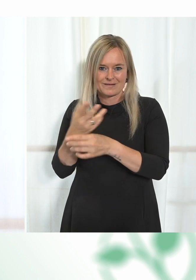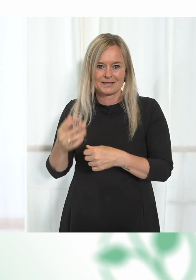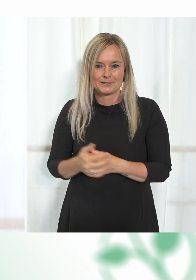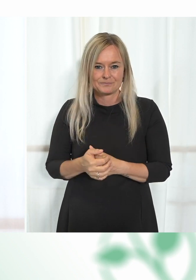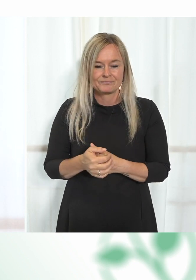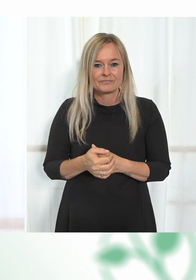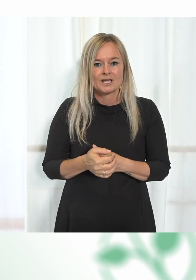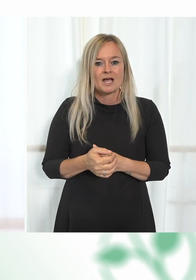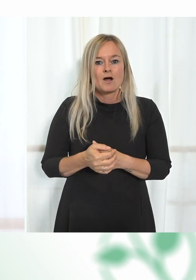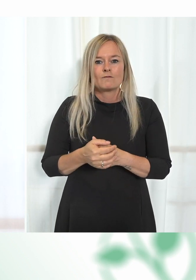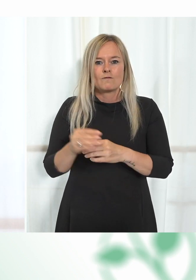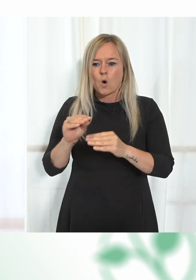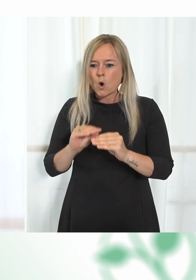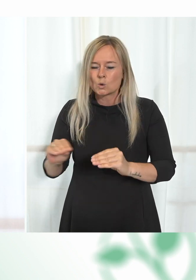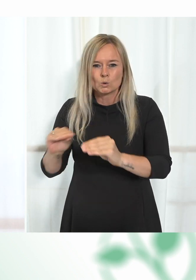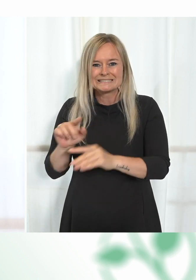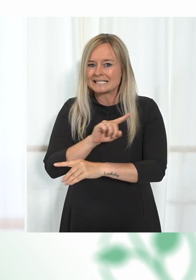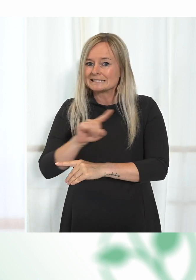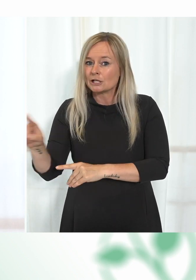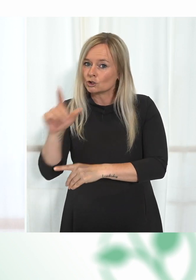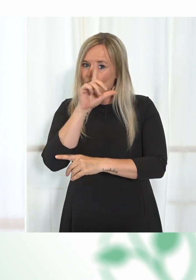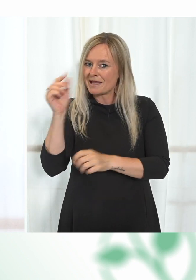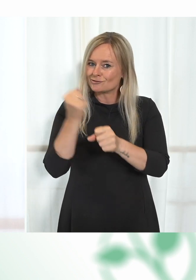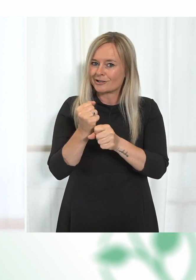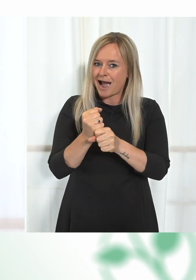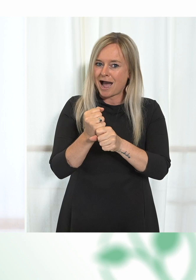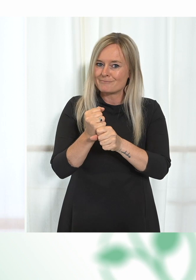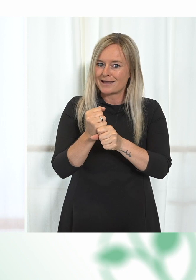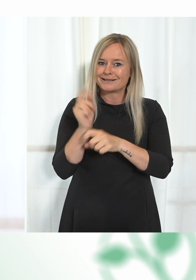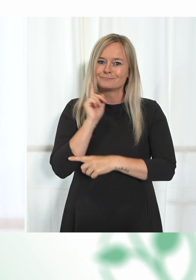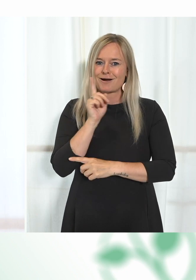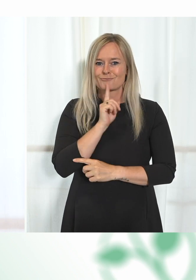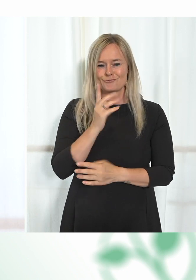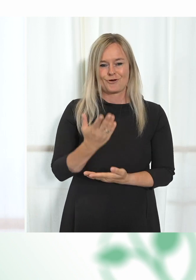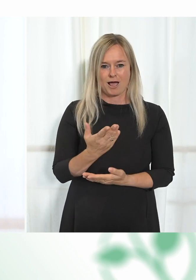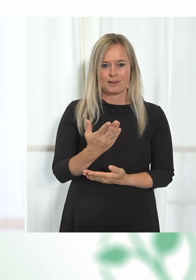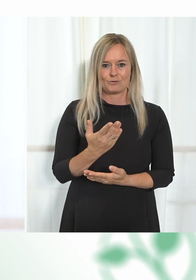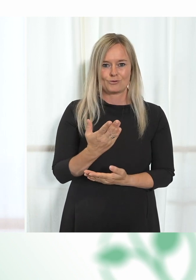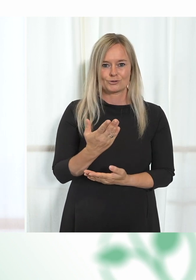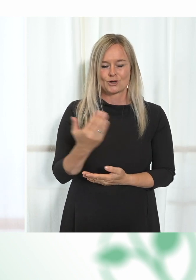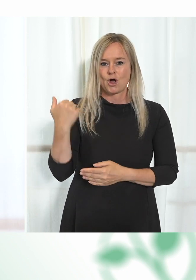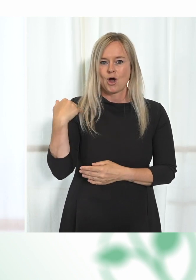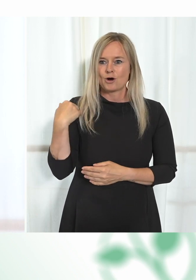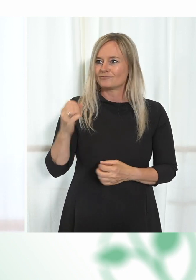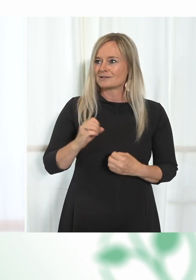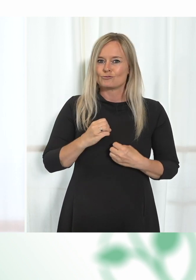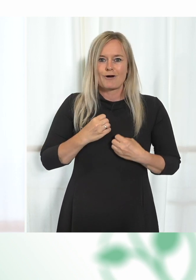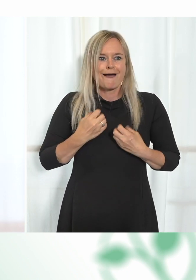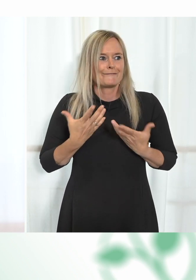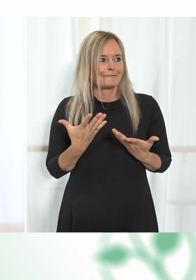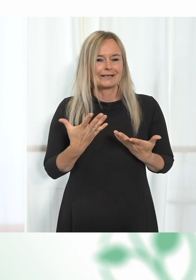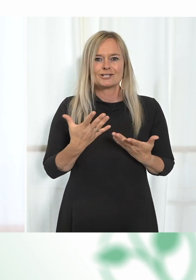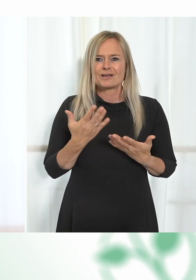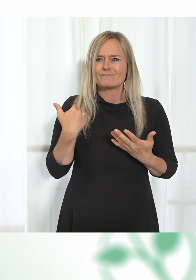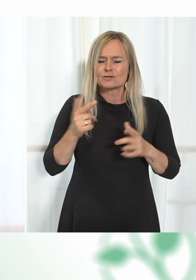nichts gehört haben, betrieben wurden. Und das war so erfrischend. Wir haben noch nie in so einer